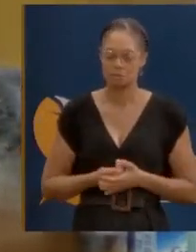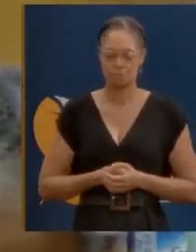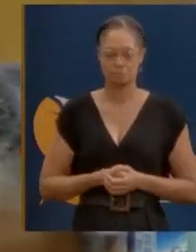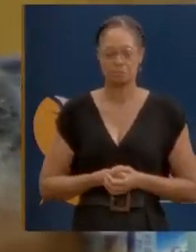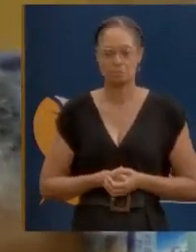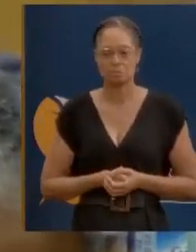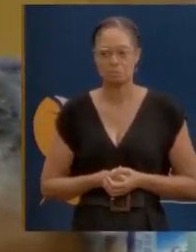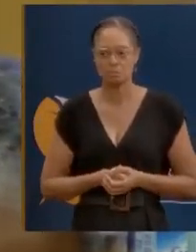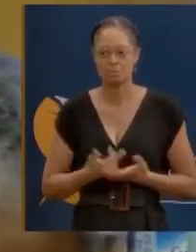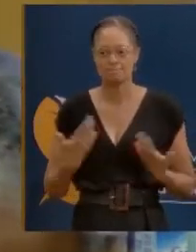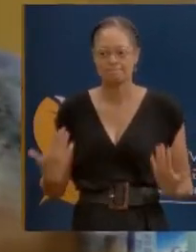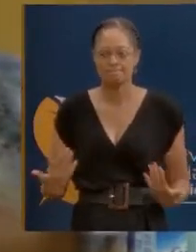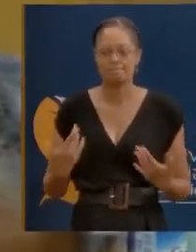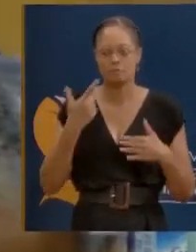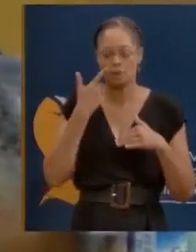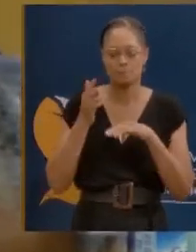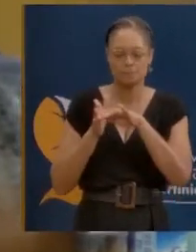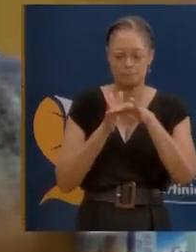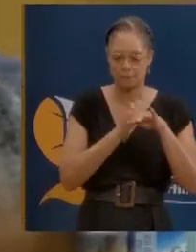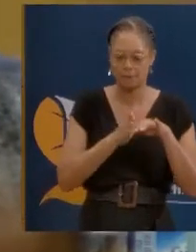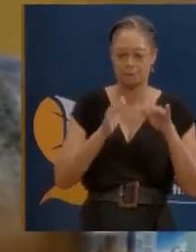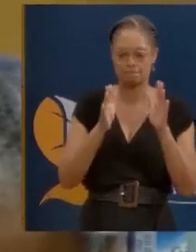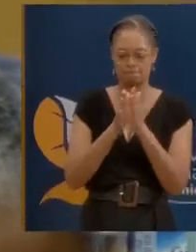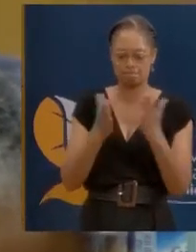Alors, examinons les choses calmement.